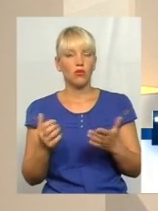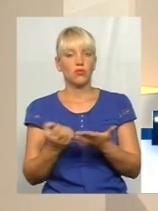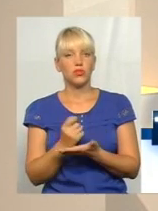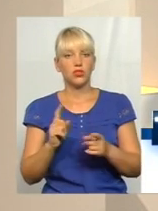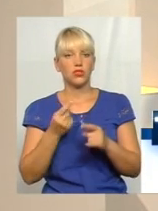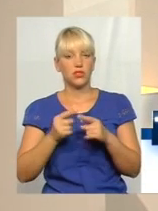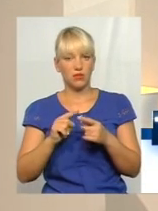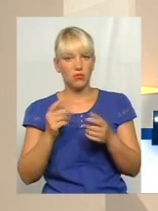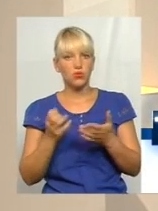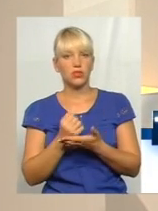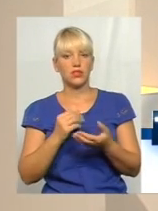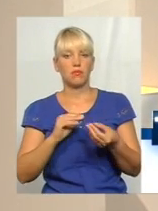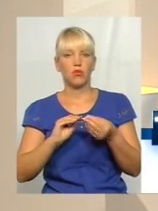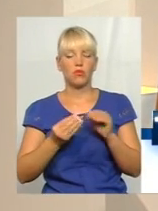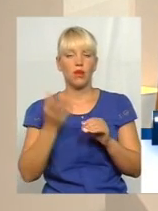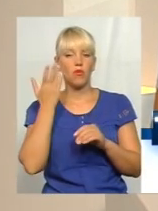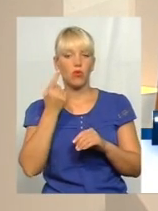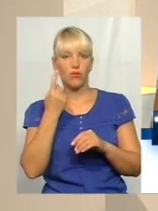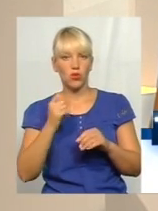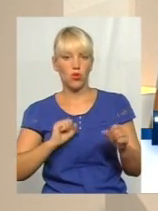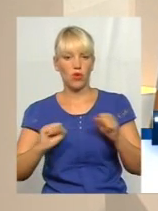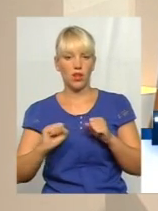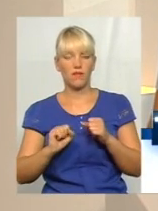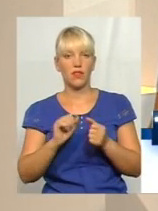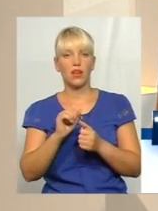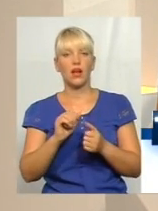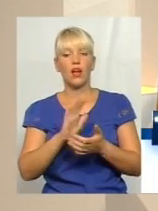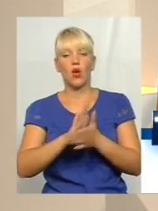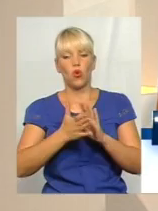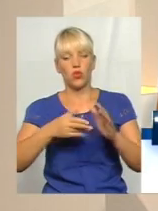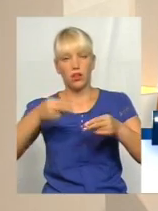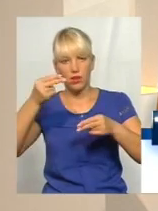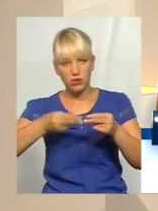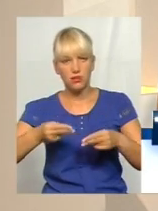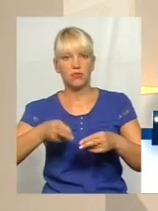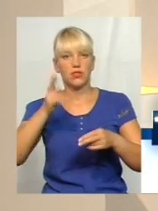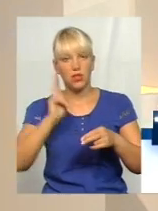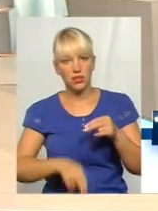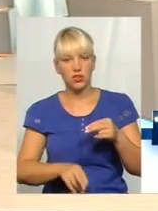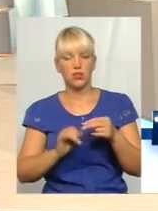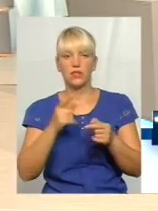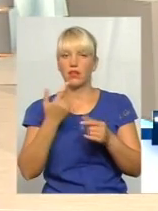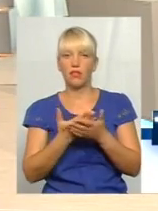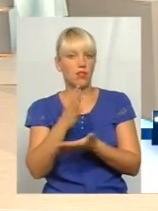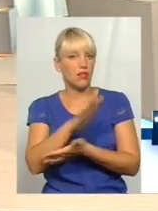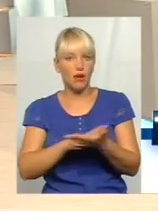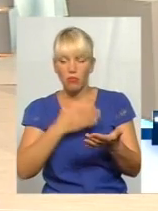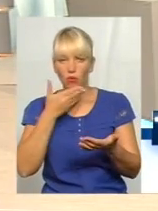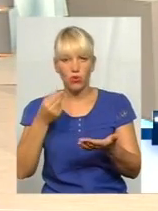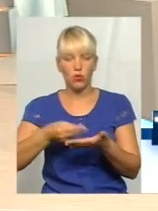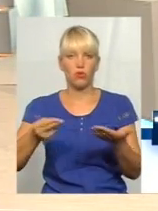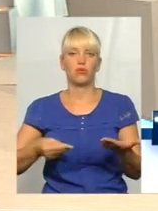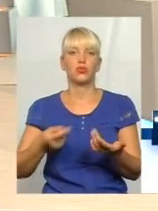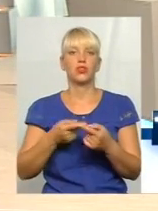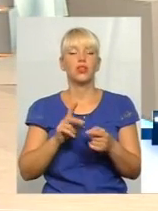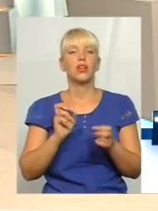якась проблема Коли в одного керівника закінчився контракт з ним не продовжили призначили нову людину ваша думка що відбувається з кого